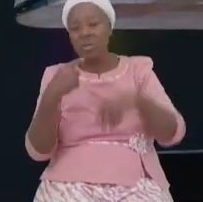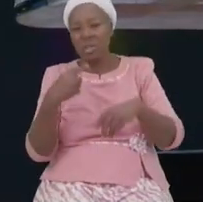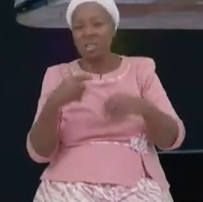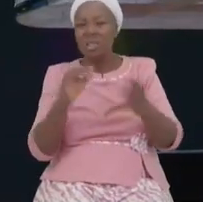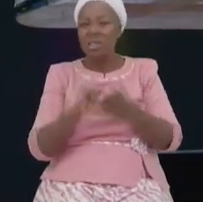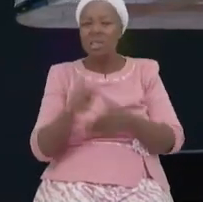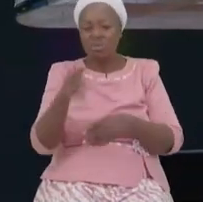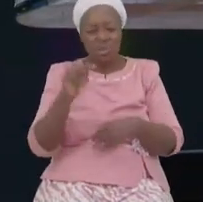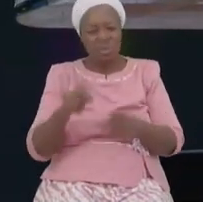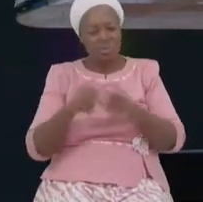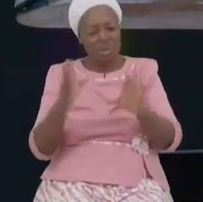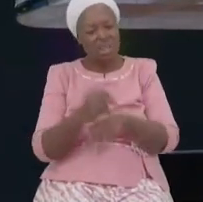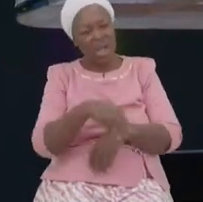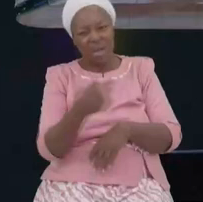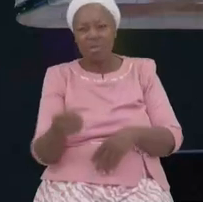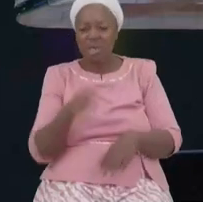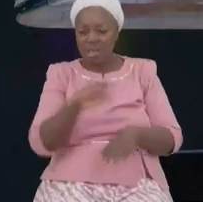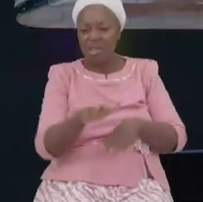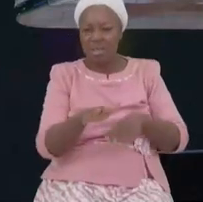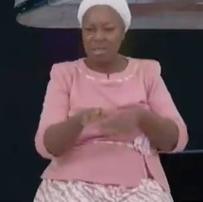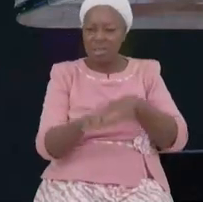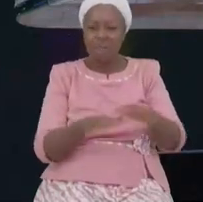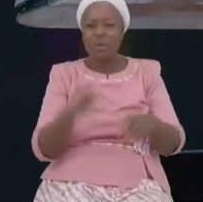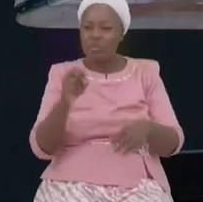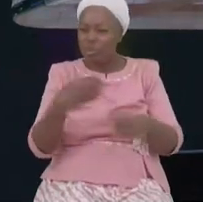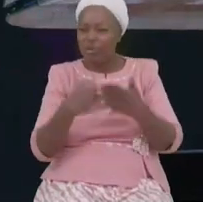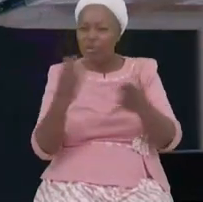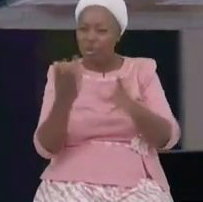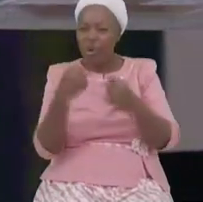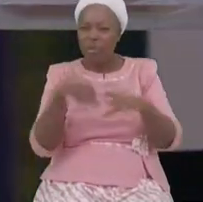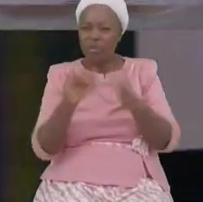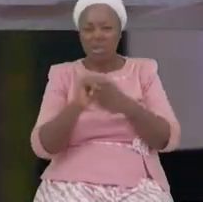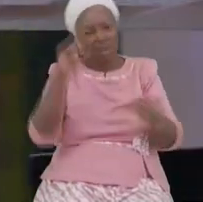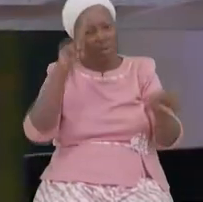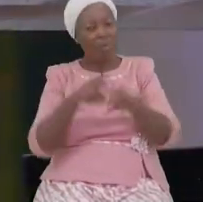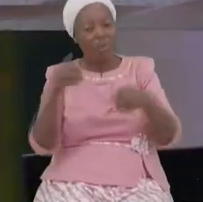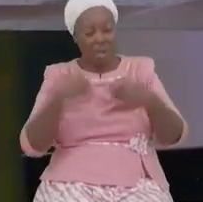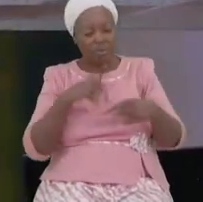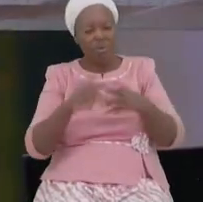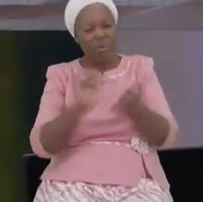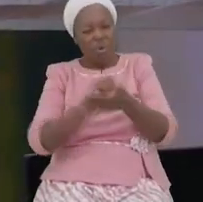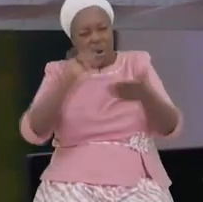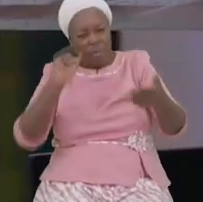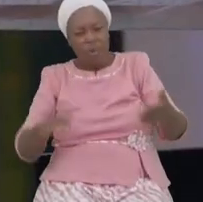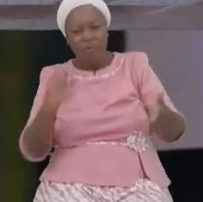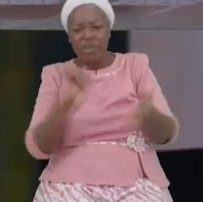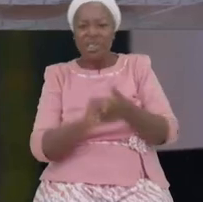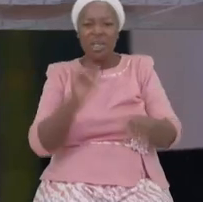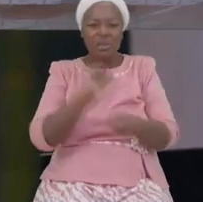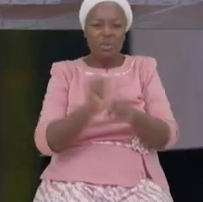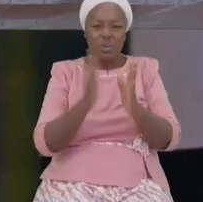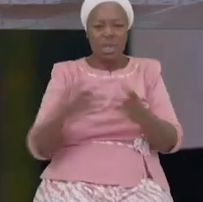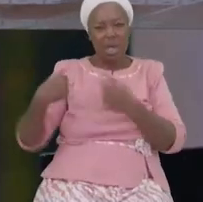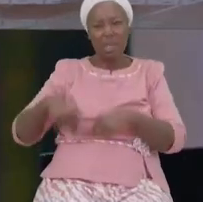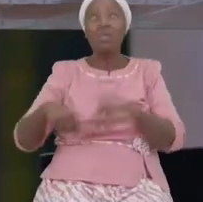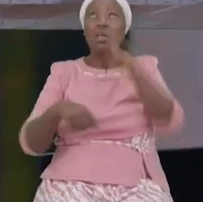pas avant de venir à l'alliance? Nous devons venir avec le cœur de Il est le Créateur, il est